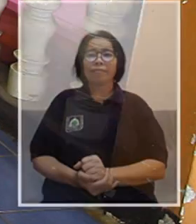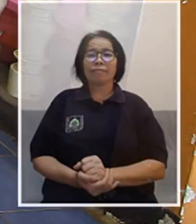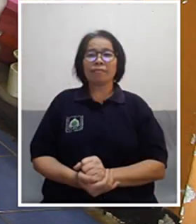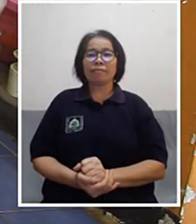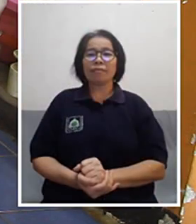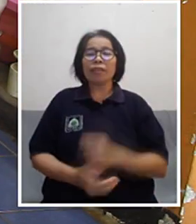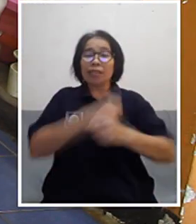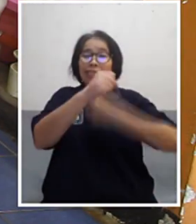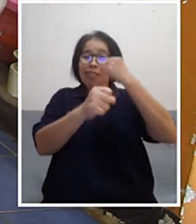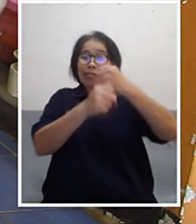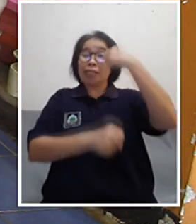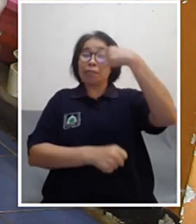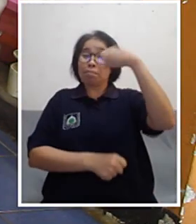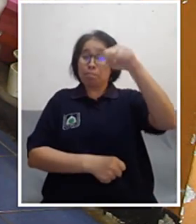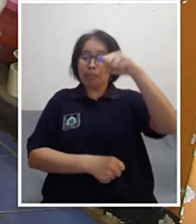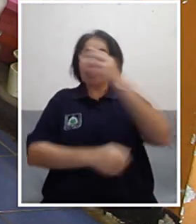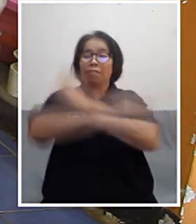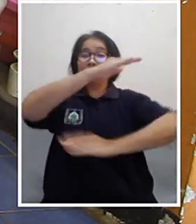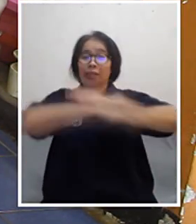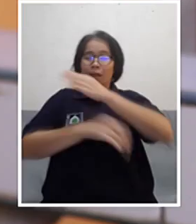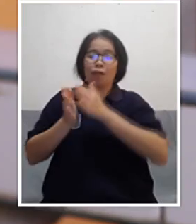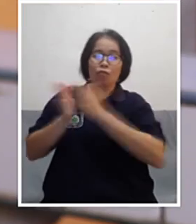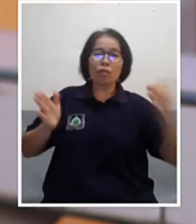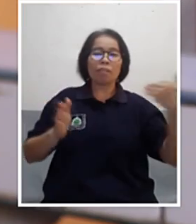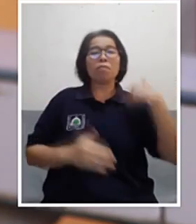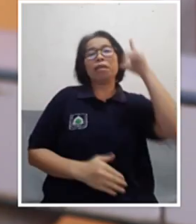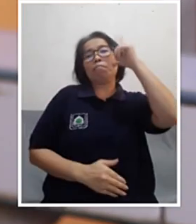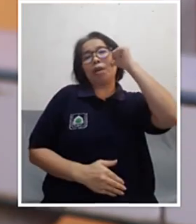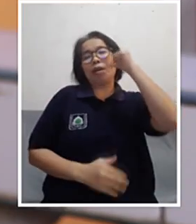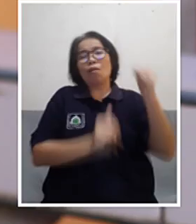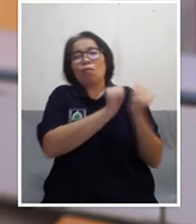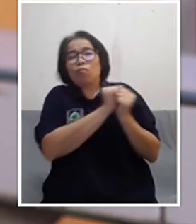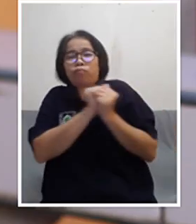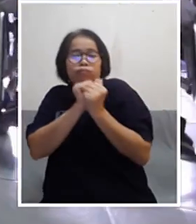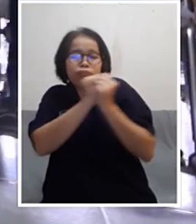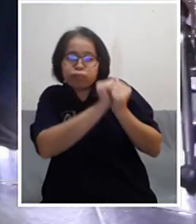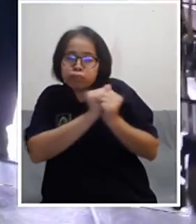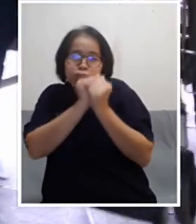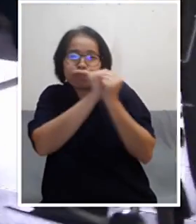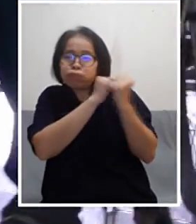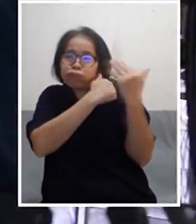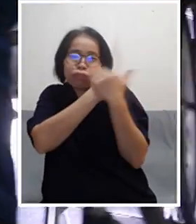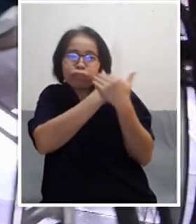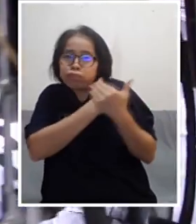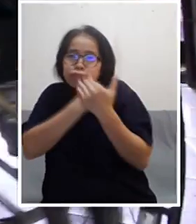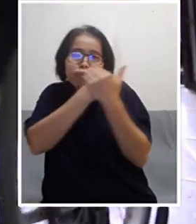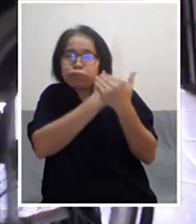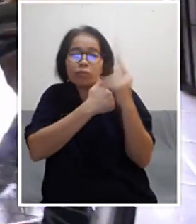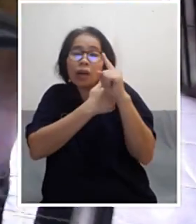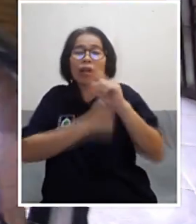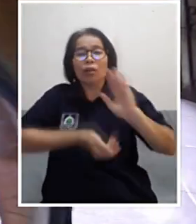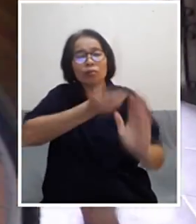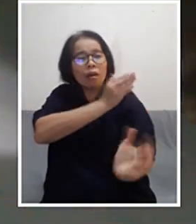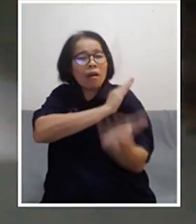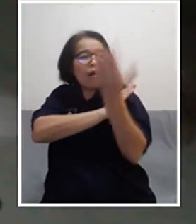ตลอด10ปีที่พิการมานะครับก็จะมีแม่ที่คอยดูแลผมมาตลอดครับเขาก็จะดูแลตั้งแต่กิจวัตรประจ